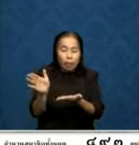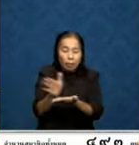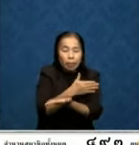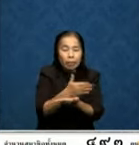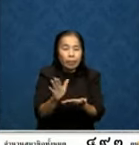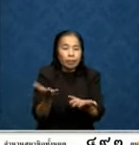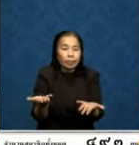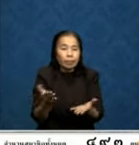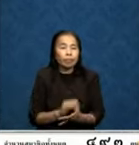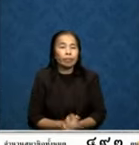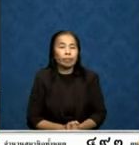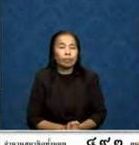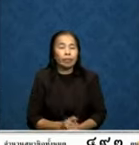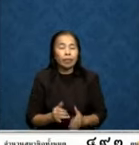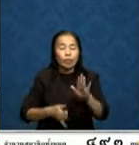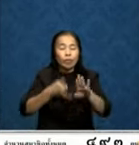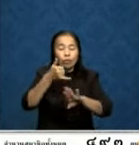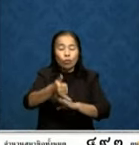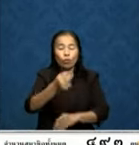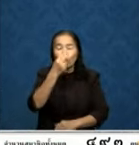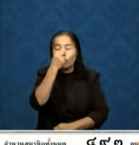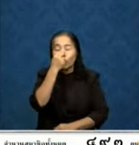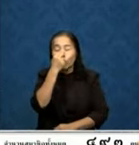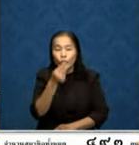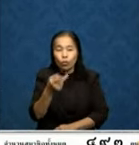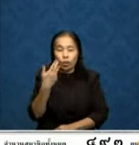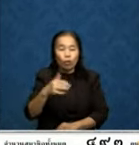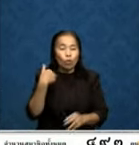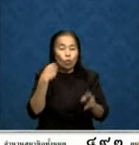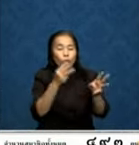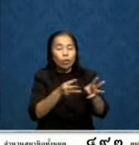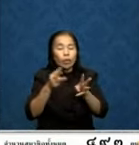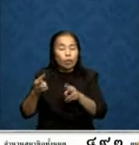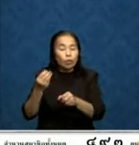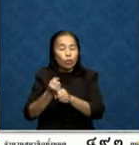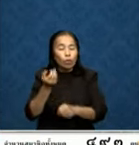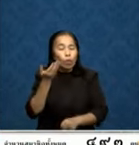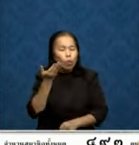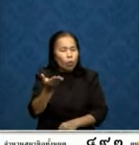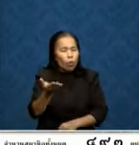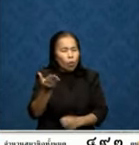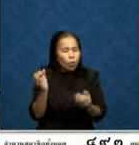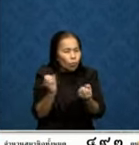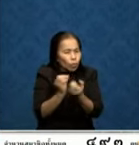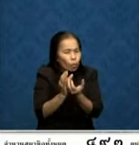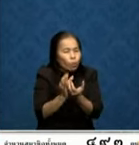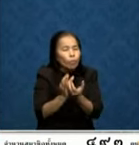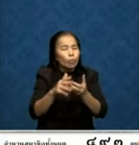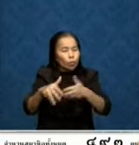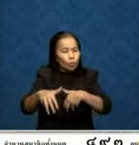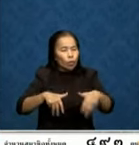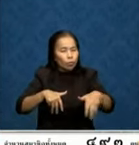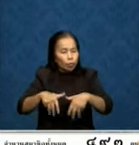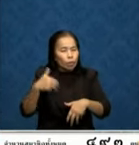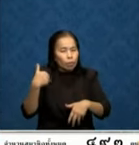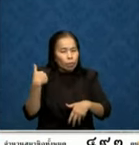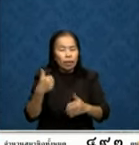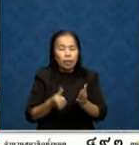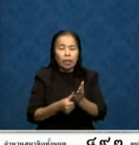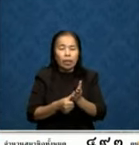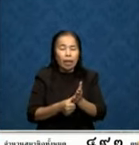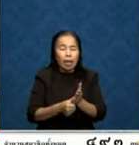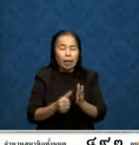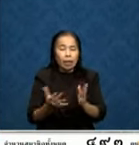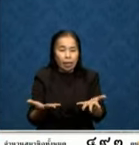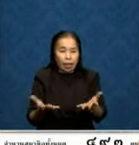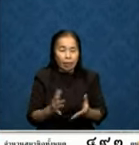ดนะท่านกำกับพลังงานก็ไปดูว่าวิธีการเขาที่ไปกระทบกับประชาชนเขาแก้ได้ยังไงก็ขออนุญาตเรียน